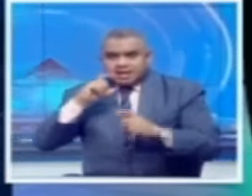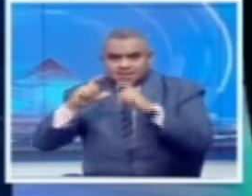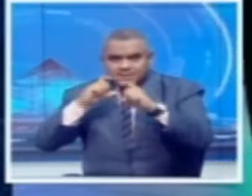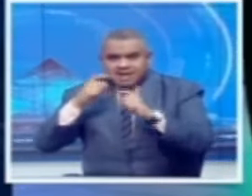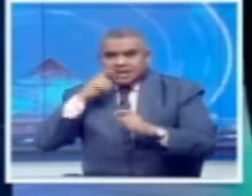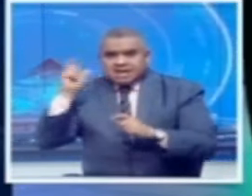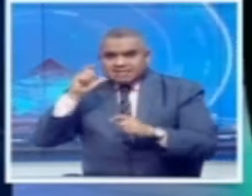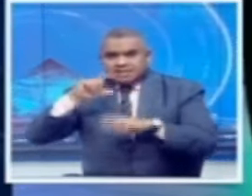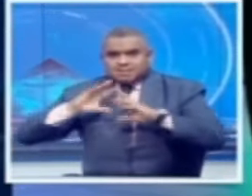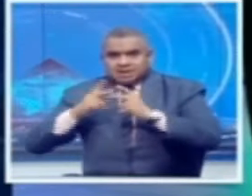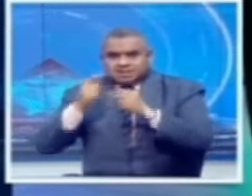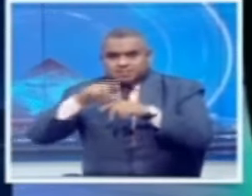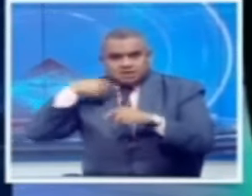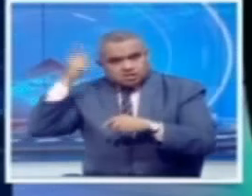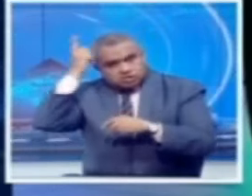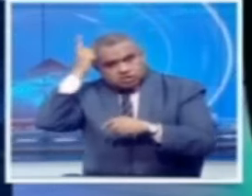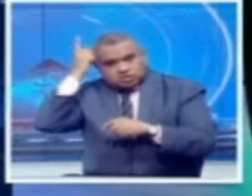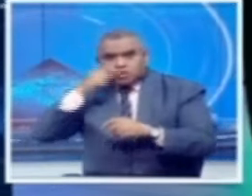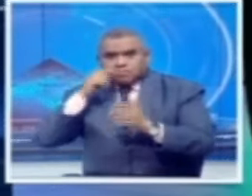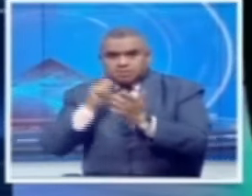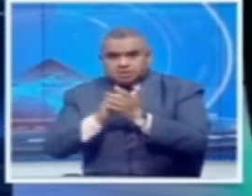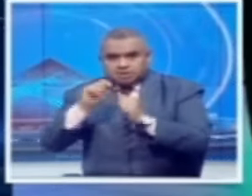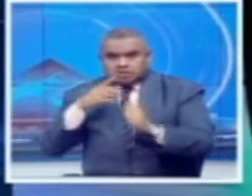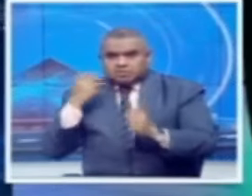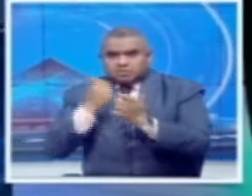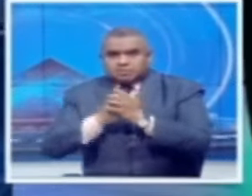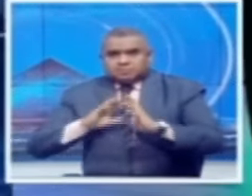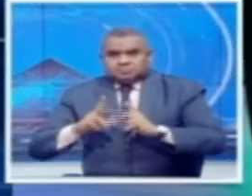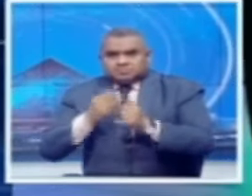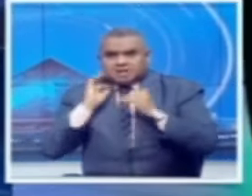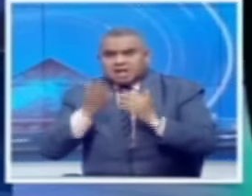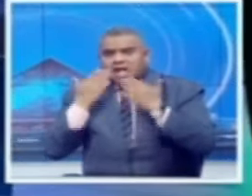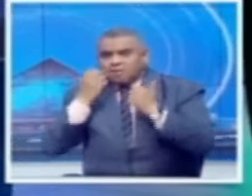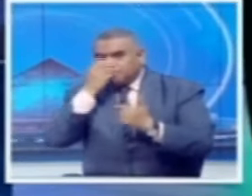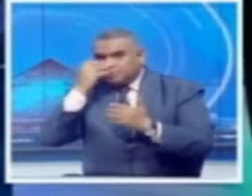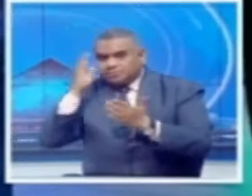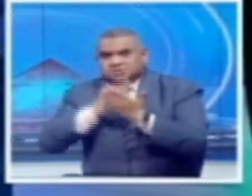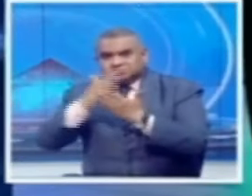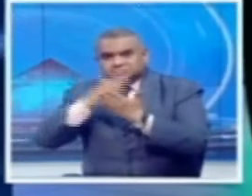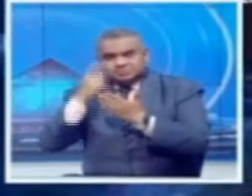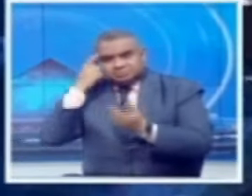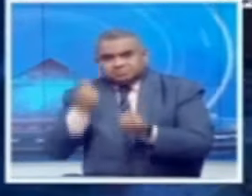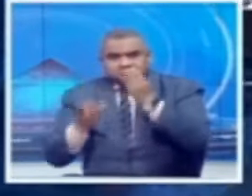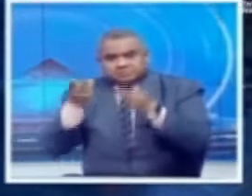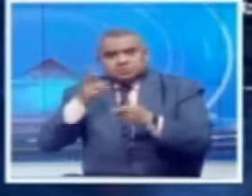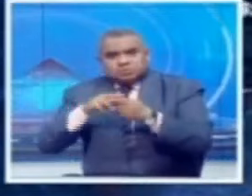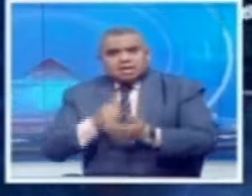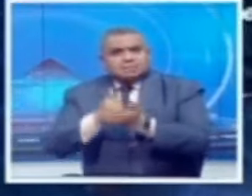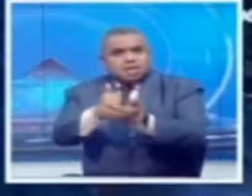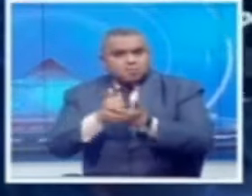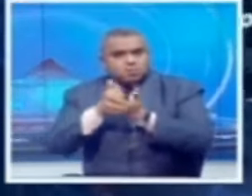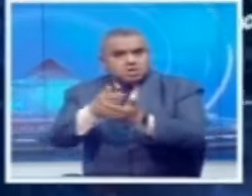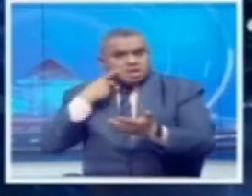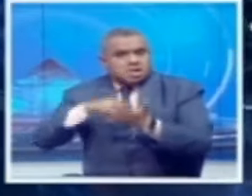الشيخ. وأكد شكري أهمية تعزيز تمويل مكافحة التغيرات المناخية والابتكار في التمويل، كما أشار